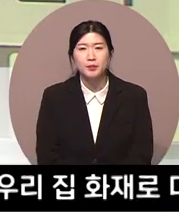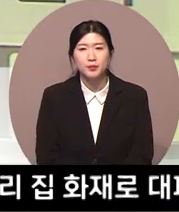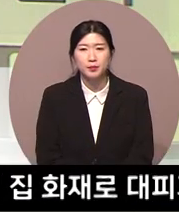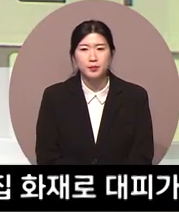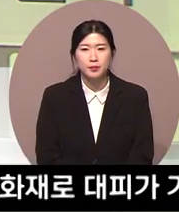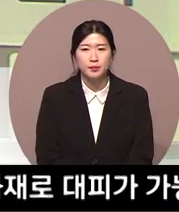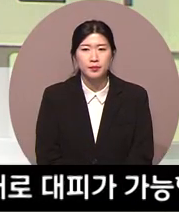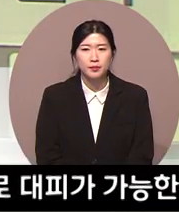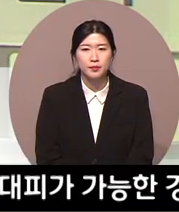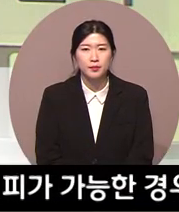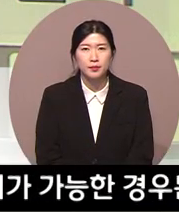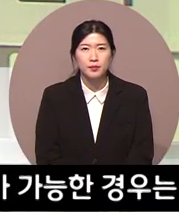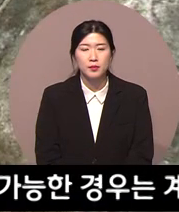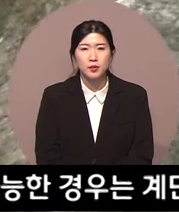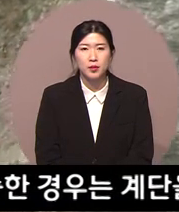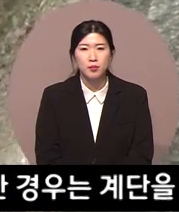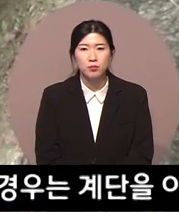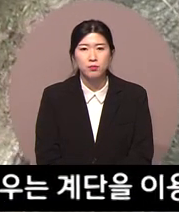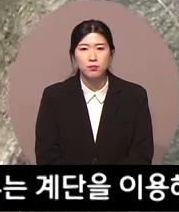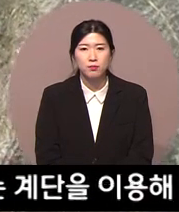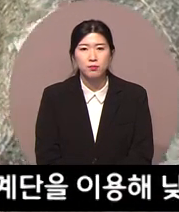이들을 만나봤습니다